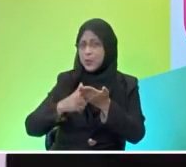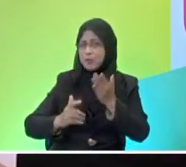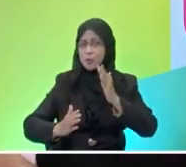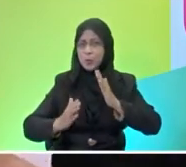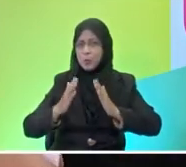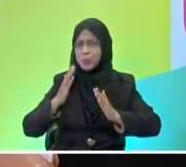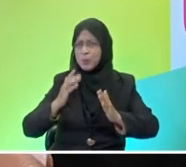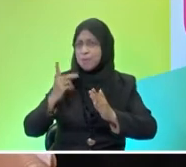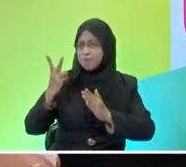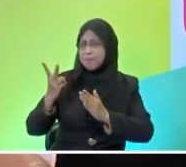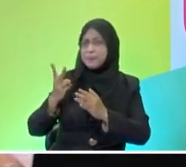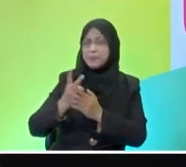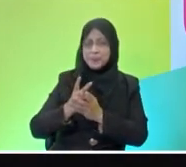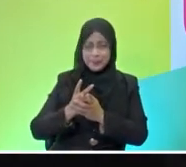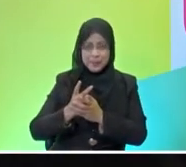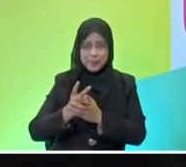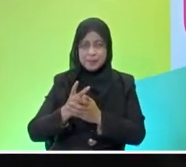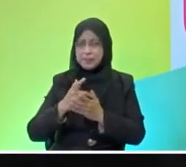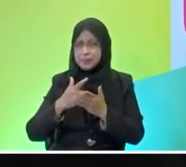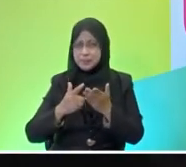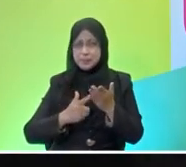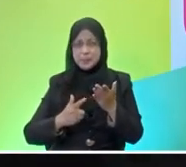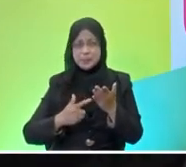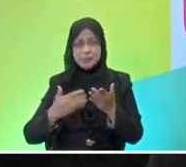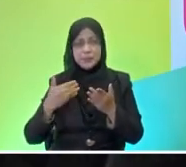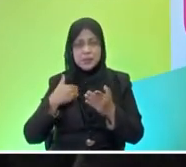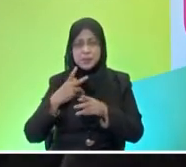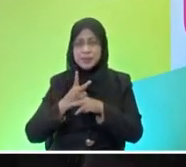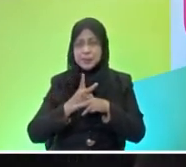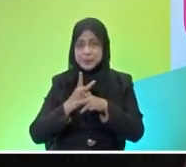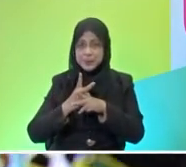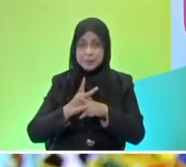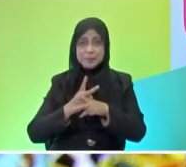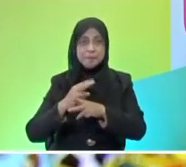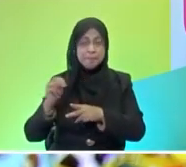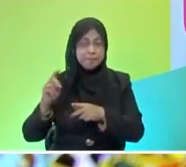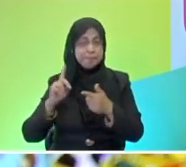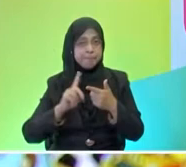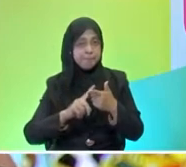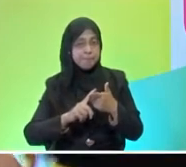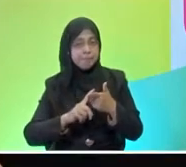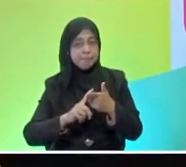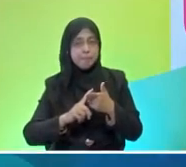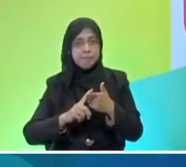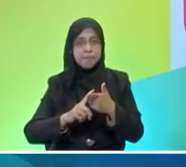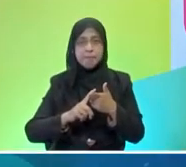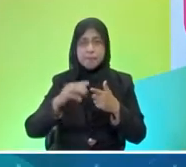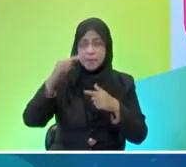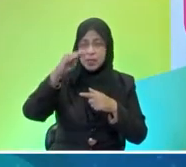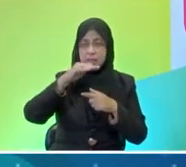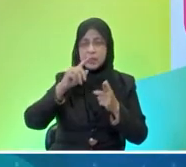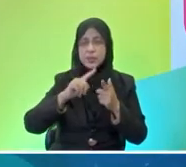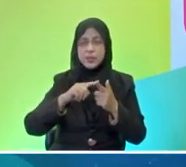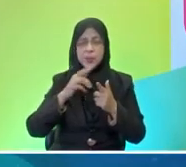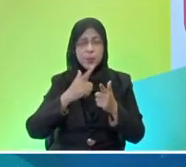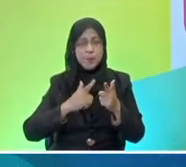robot nih kalau Hanif dan melukis ada kawalan oke eee kawalan di atas nih kemudian Hanif